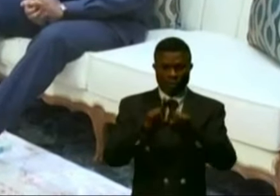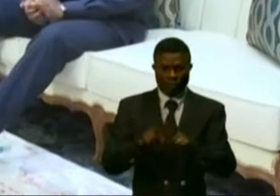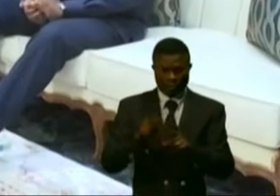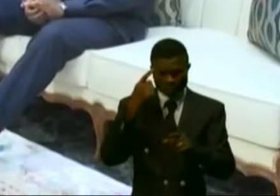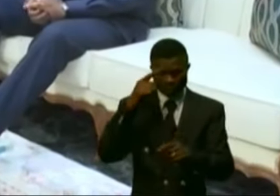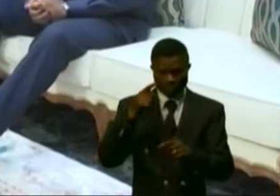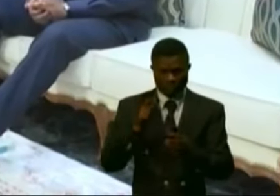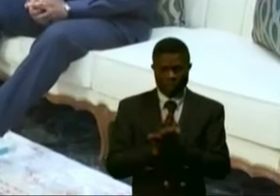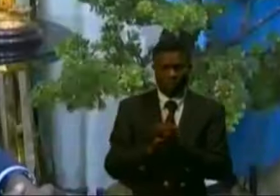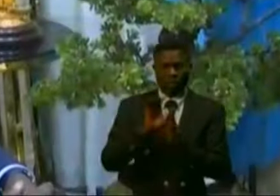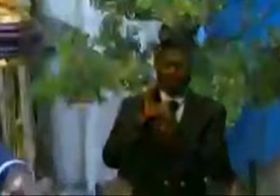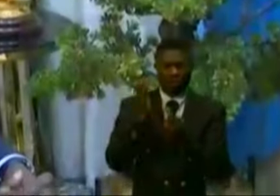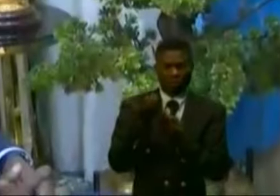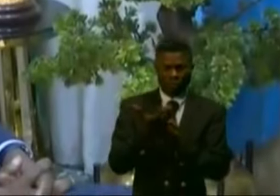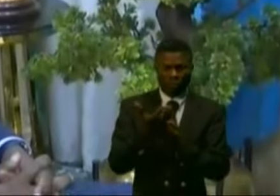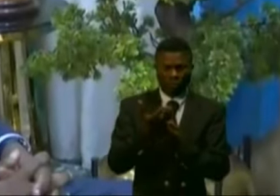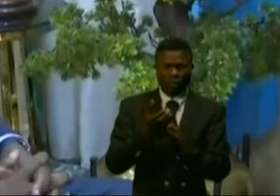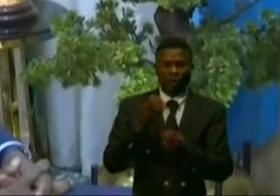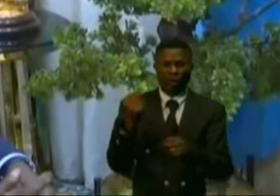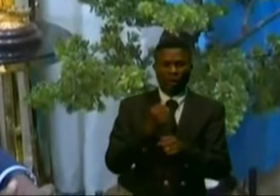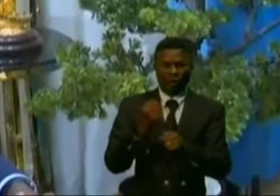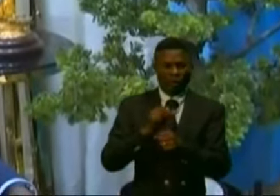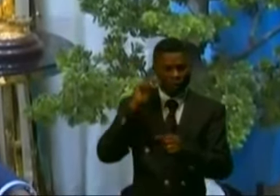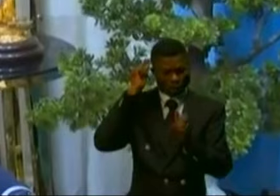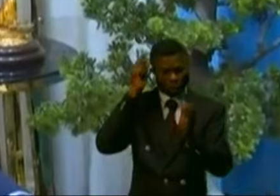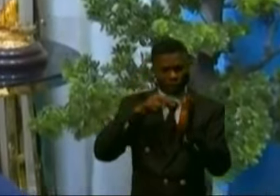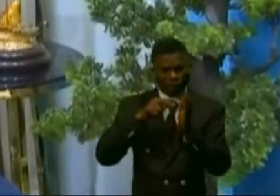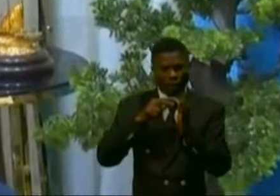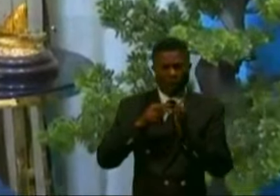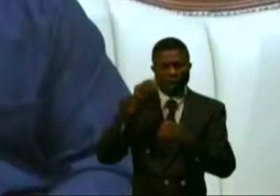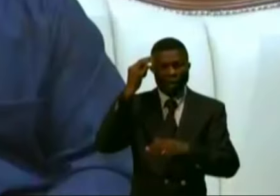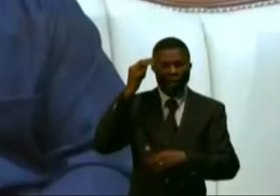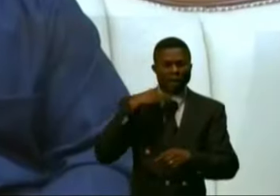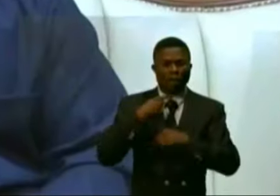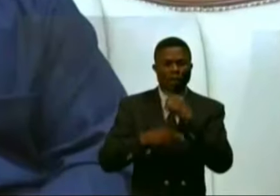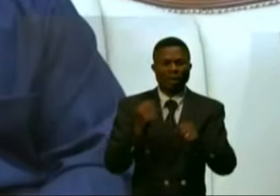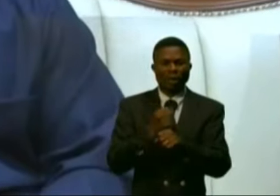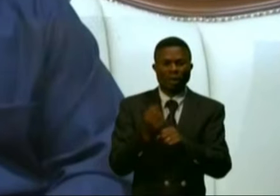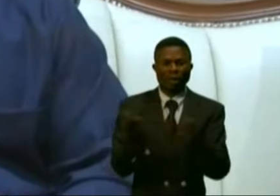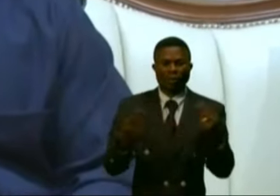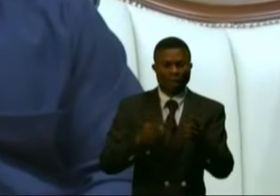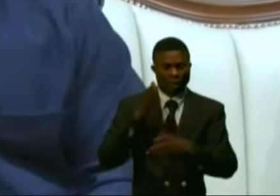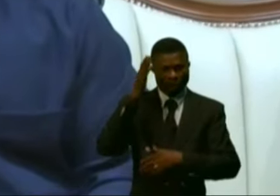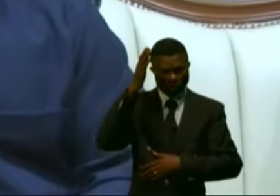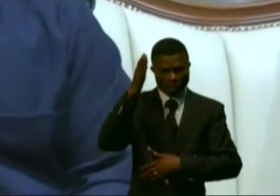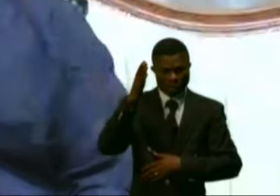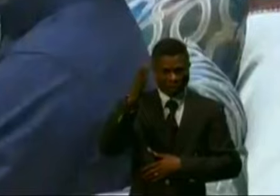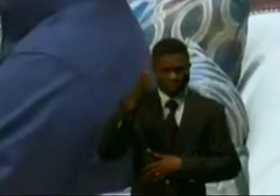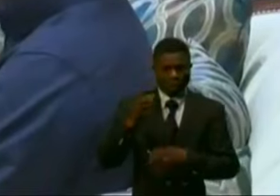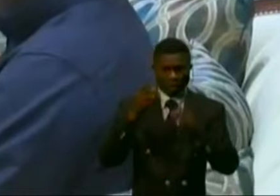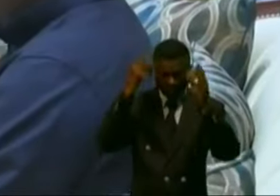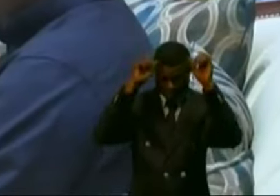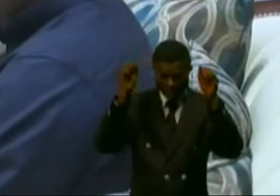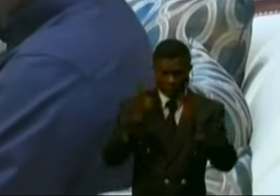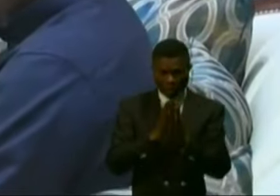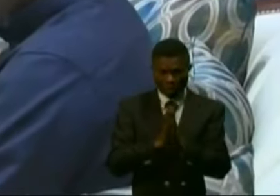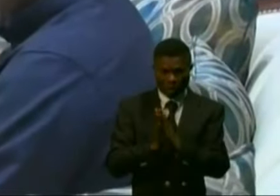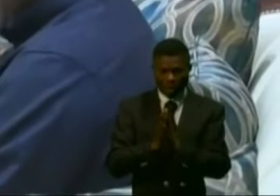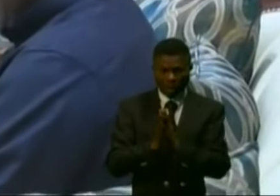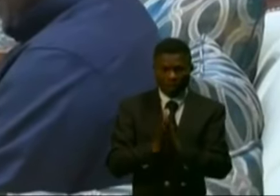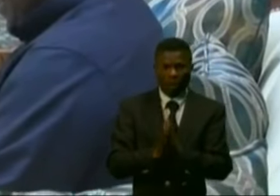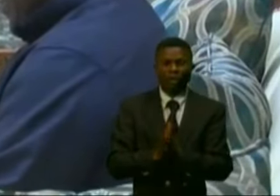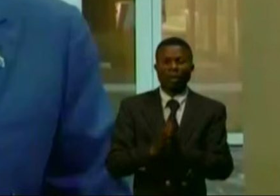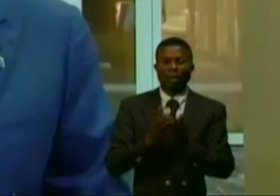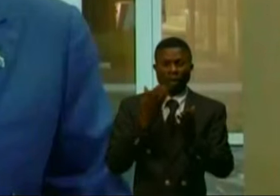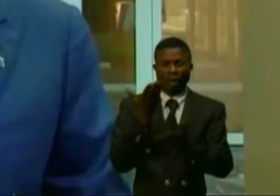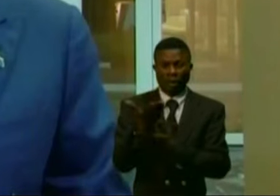la question de l'investiture du gouvernement est largement revenue au cours de leur entretien. Face à la caméra, Vital Kamerhe ne balbutie pas, le